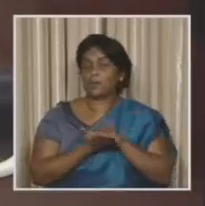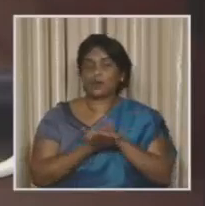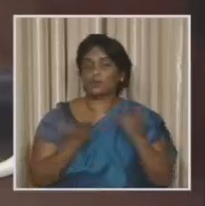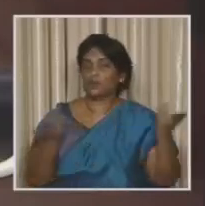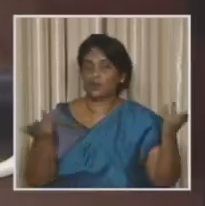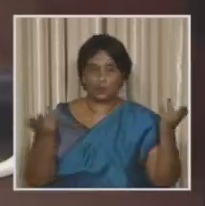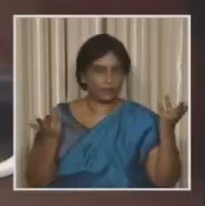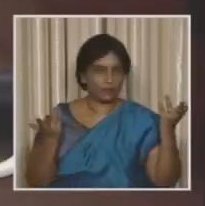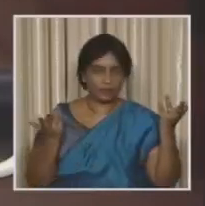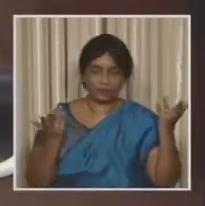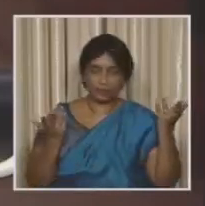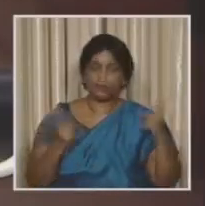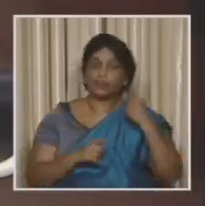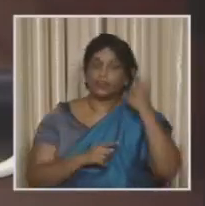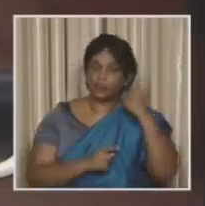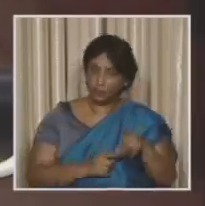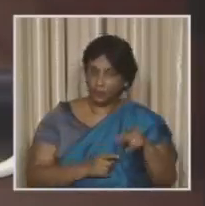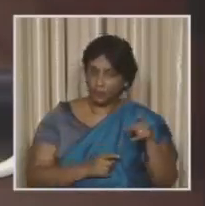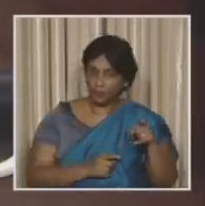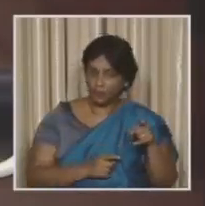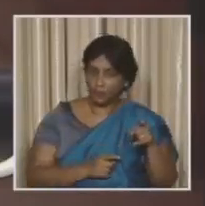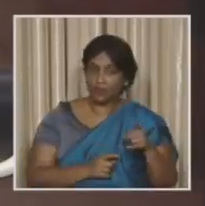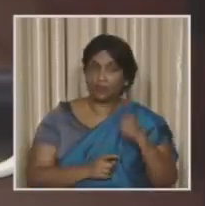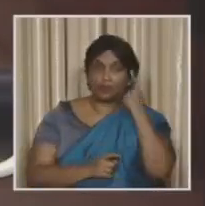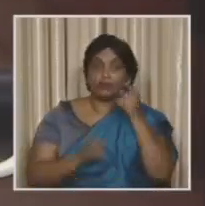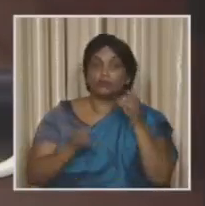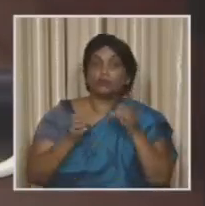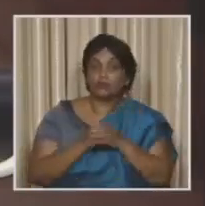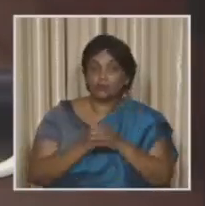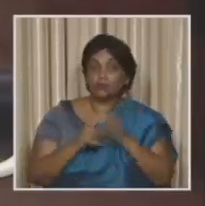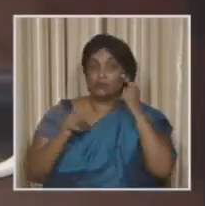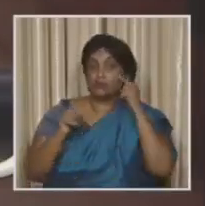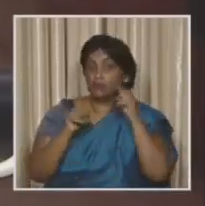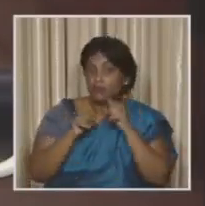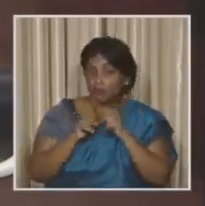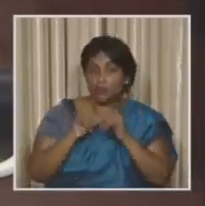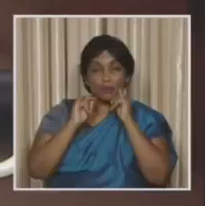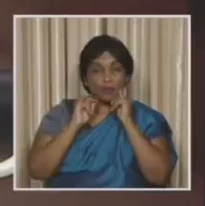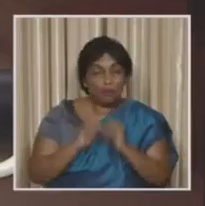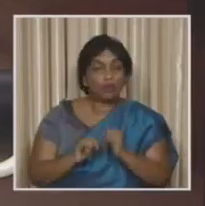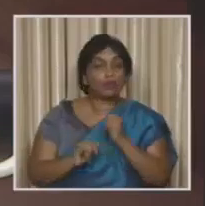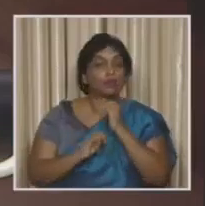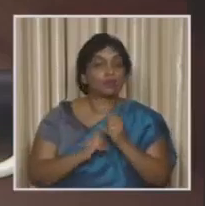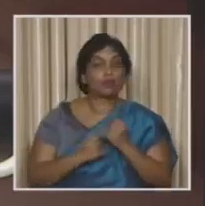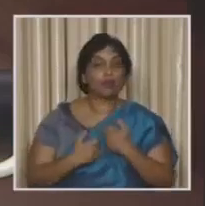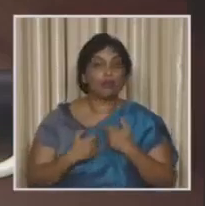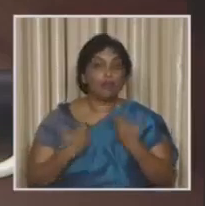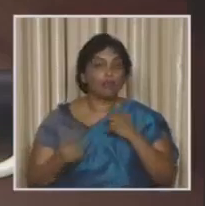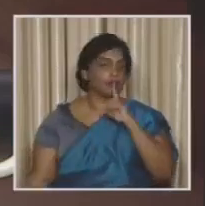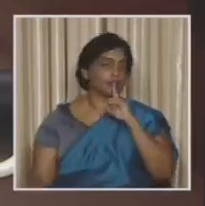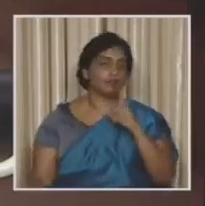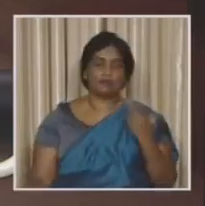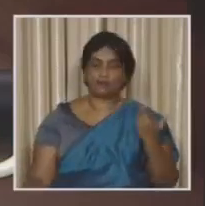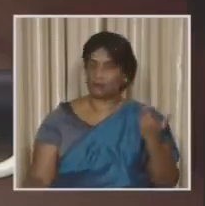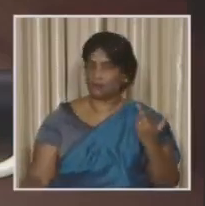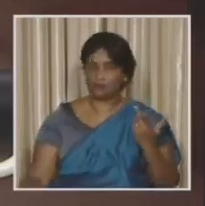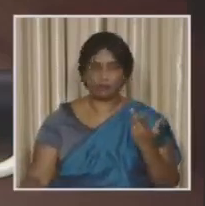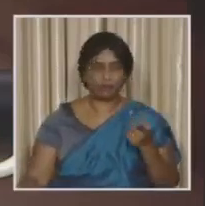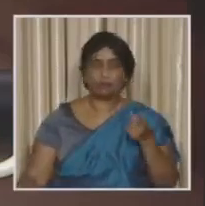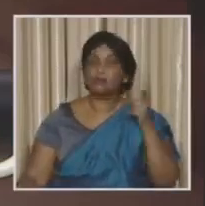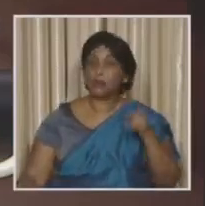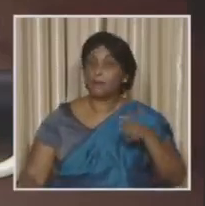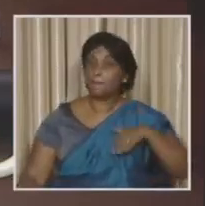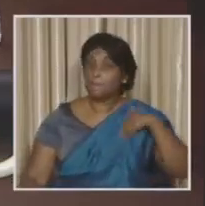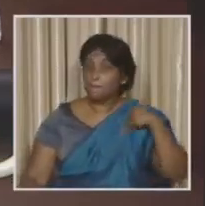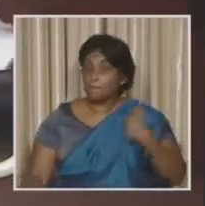මන්ත්‍රීතුමනි ඒ නිසා බුද්ධයන්සේ එල්ල කොට තිබෙන මේ චෝදනාවෙන් මිදෙන්න කාටවත් බැහැ මේක